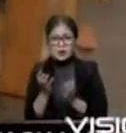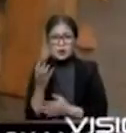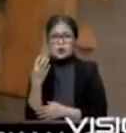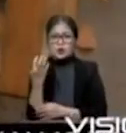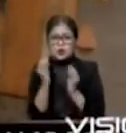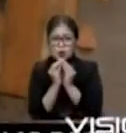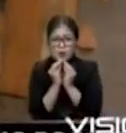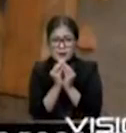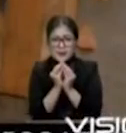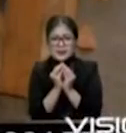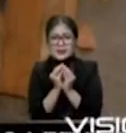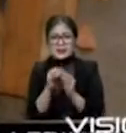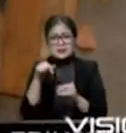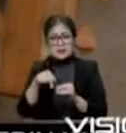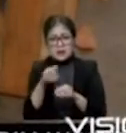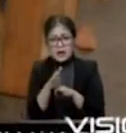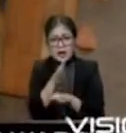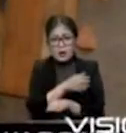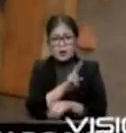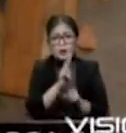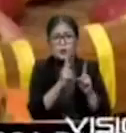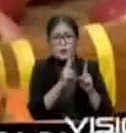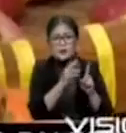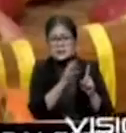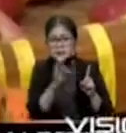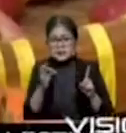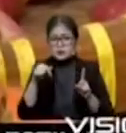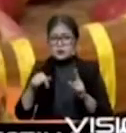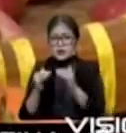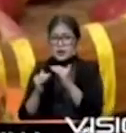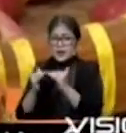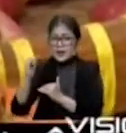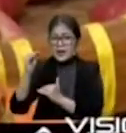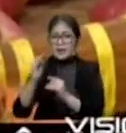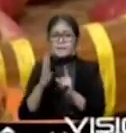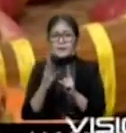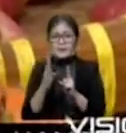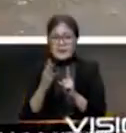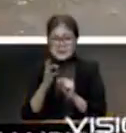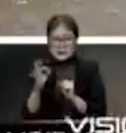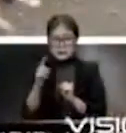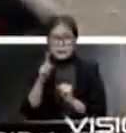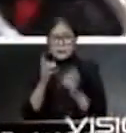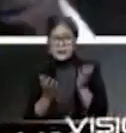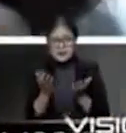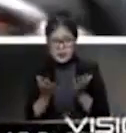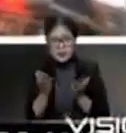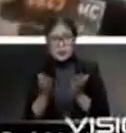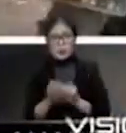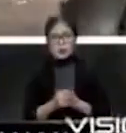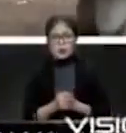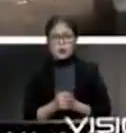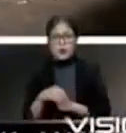mengalami kenaikan yang awalnya ada di harga Rp12.000 per kilogram kini naik menjadi Rp14.000 per kilogram. Tak hanya itu,